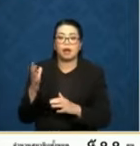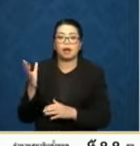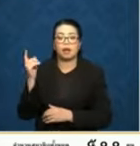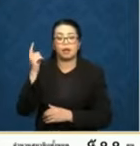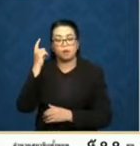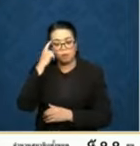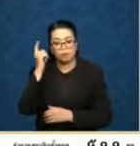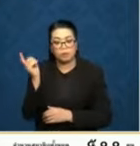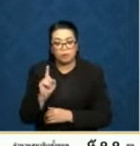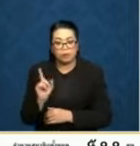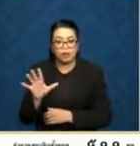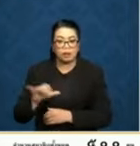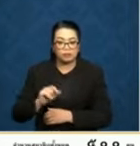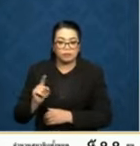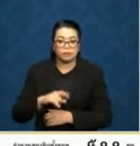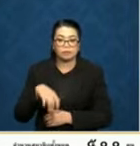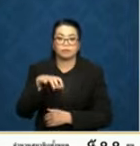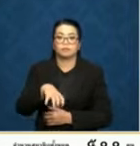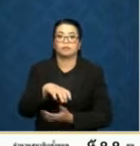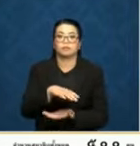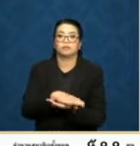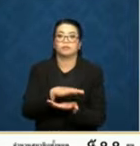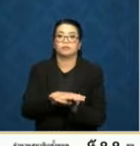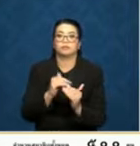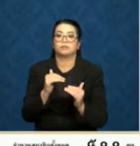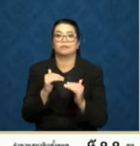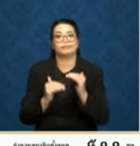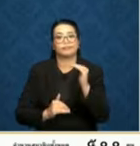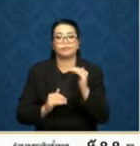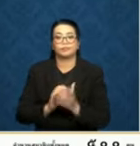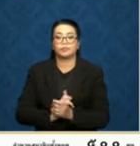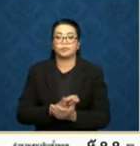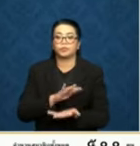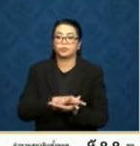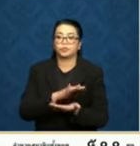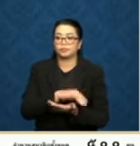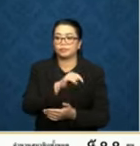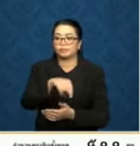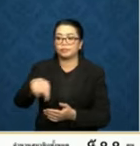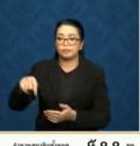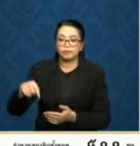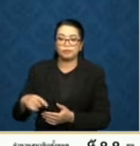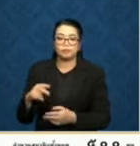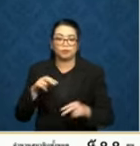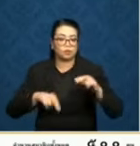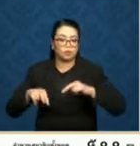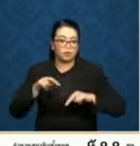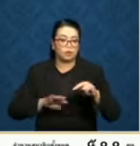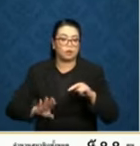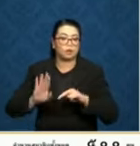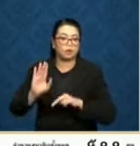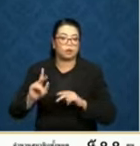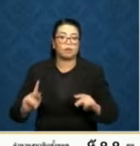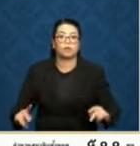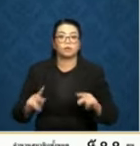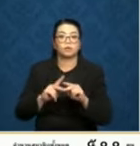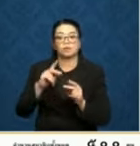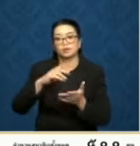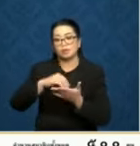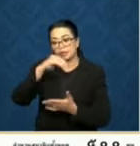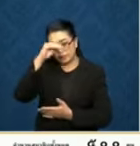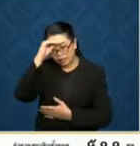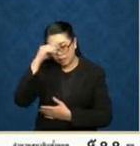อความเหือนลำ ไดถานศึกษาวันนี้โรงเรีนทอยู่ในสังกั ที่อยในการดูแลของกระทงศึษา มีอยู่ประมาณ